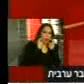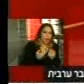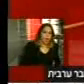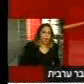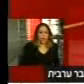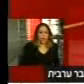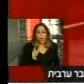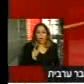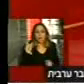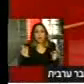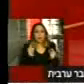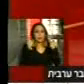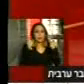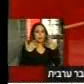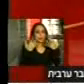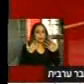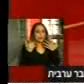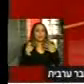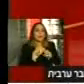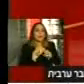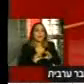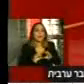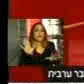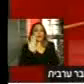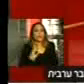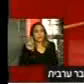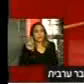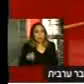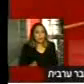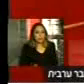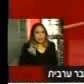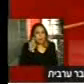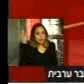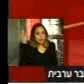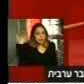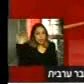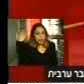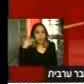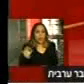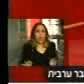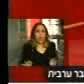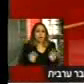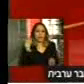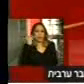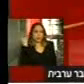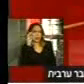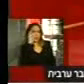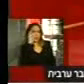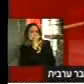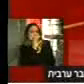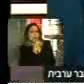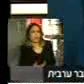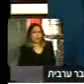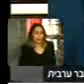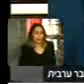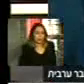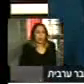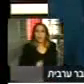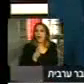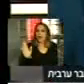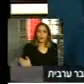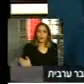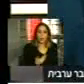הזה זה שכשהוא מעלה את הסרטונים האלה ב-2012, אף אחד בארצות הברית כמובן לא מתעניין בהם, זה לא אישיו, אבל מהר מאוד הם